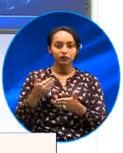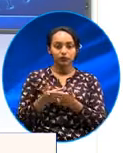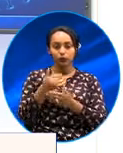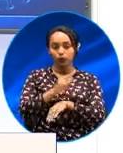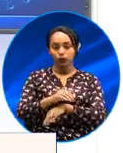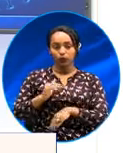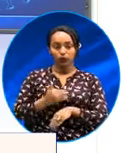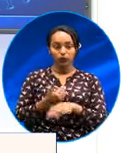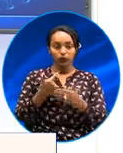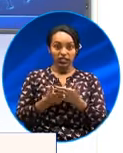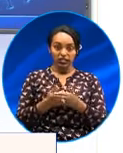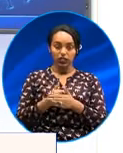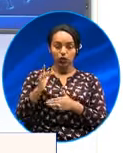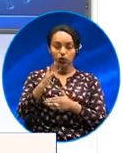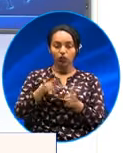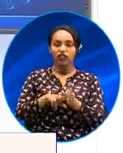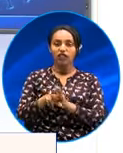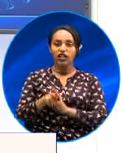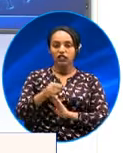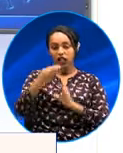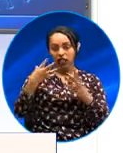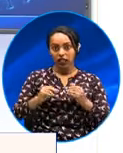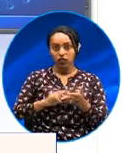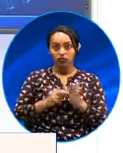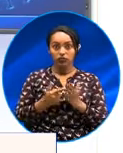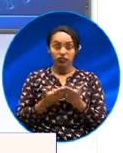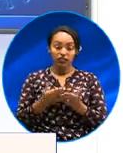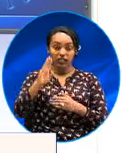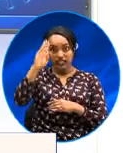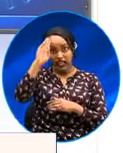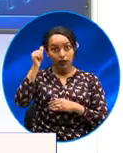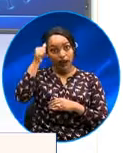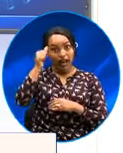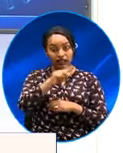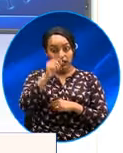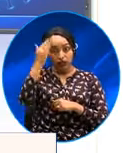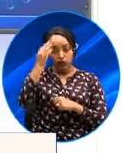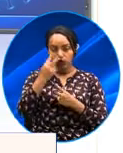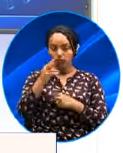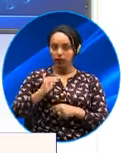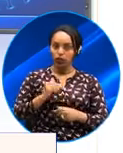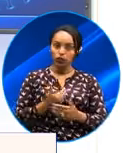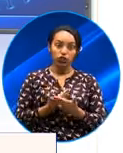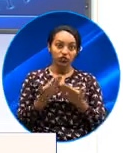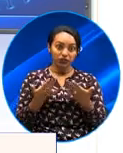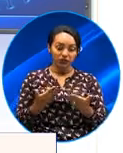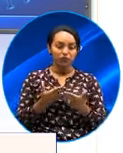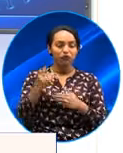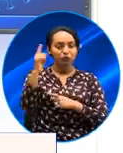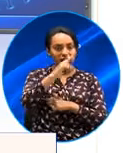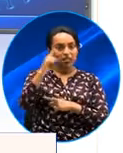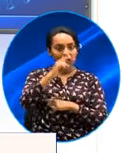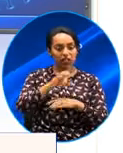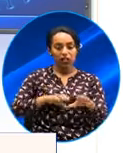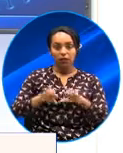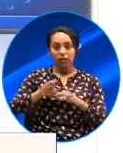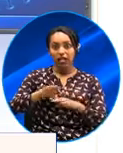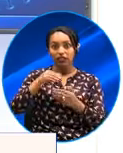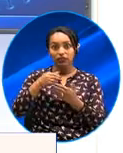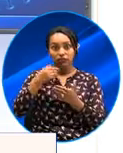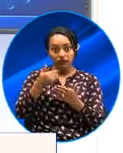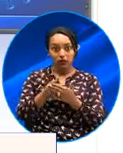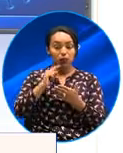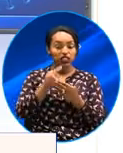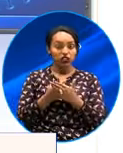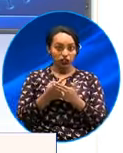የሚደርሱ ዜጎቻችን ነው በዚህ የኮሮና ቫይረስ ያጣ ነው ማለት ነው። እንግዲህ ሳለ ገብርኤል፣ አንተም እንደምታውቀው ተመልካቾቻችንም በየቀኑ ከምናደርሱ መረጃ